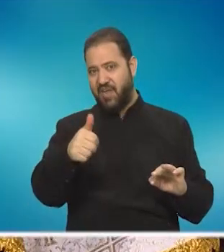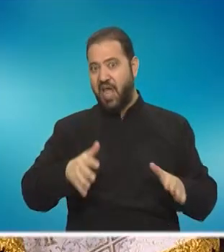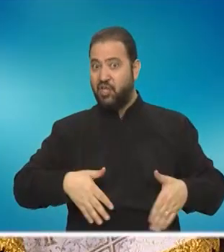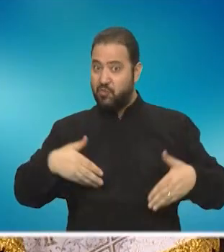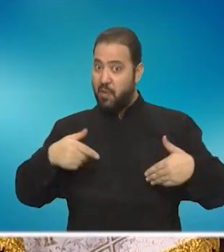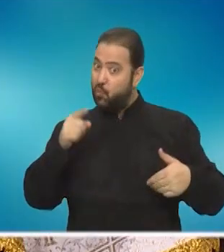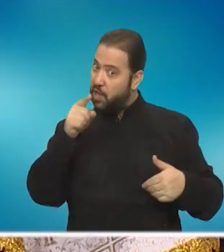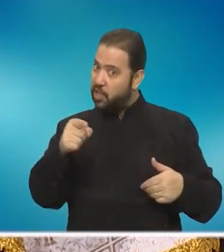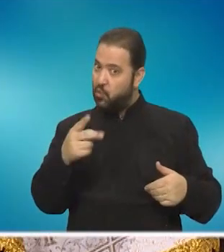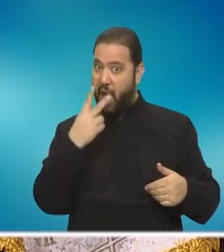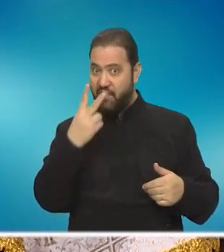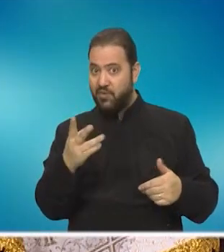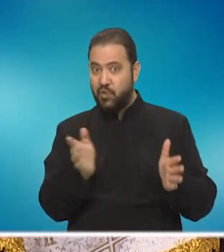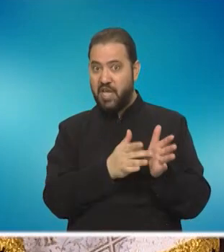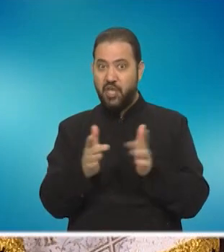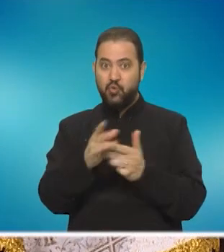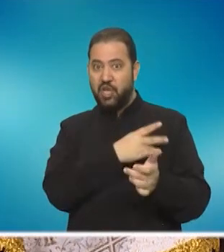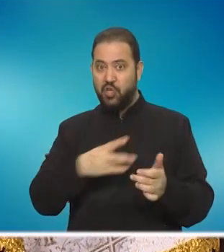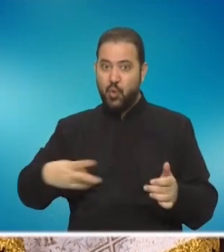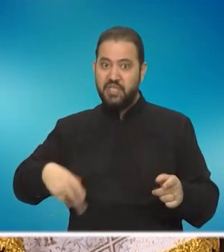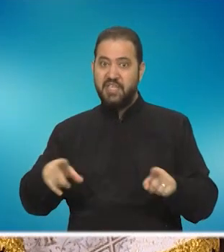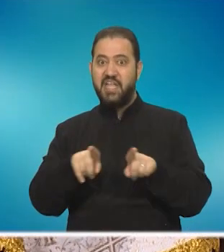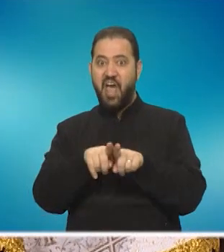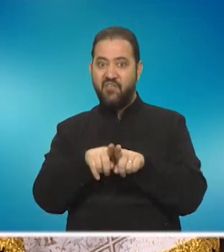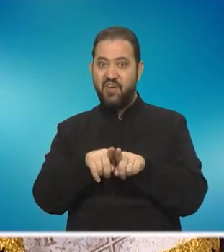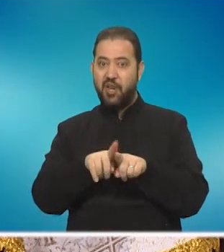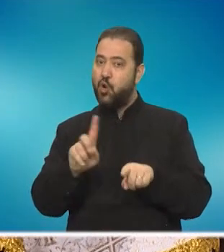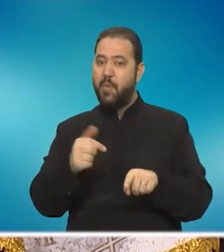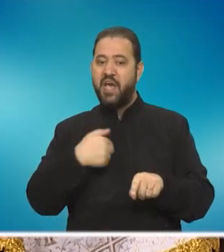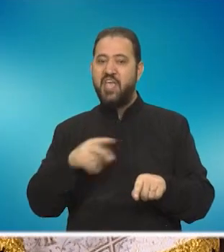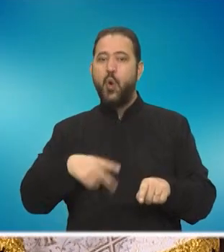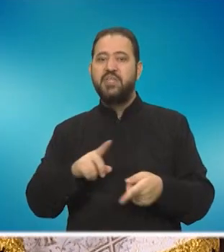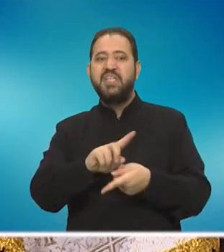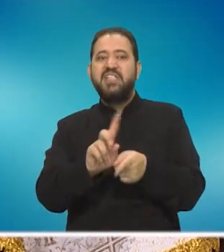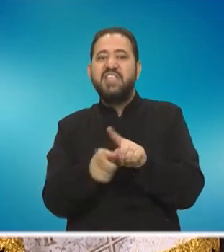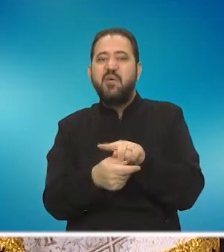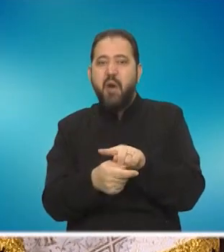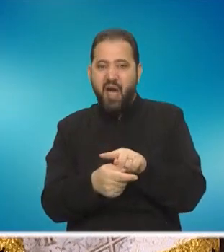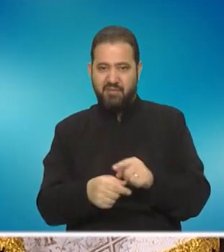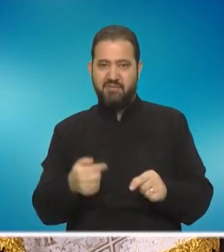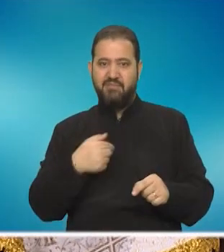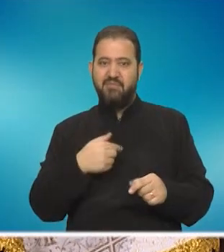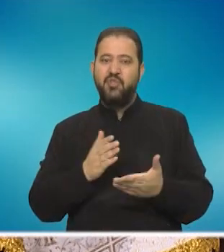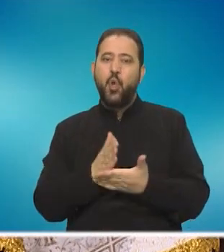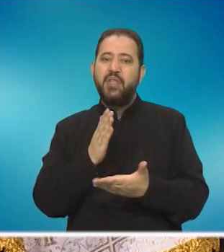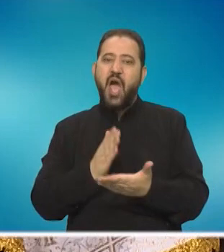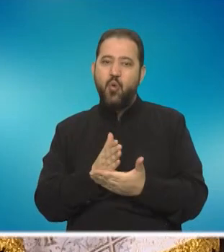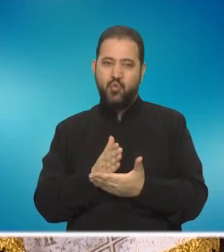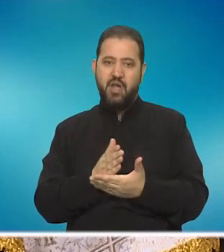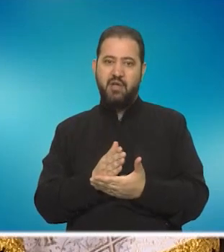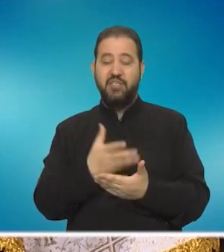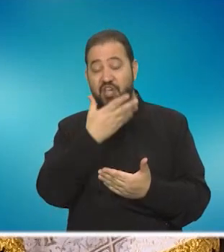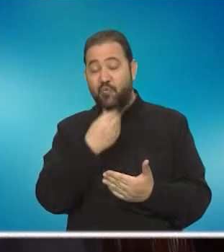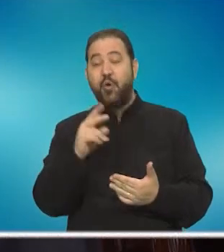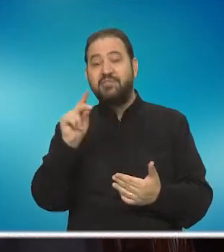mă bucur că tu ai recunoscut că Hristos este același, numai că eu sunt mereu altul. Mereu sunt altul. Și, ce frumos!